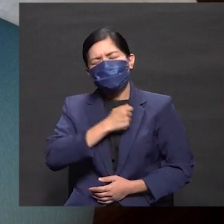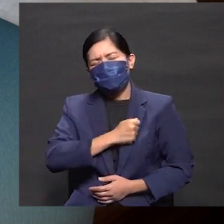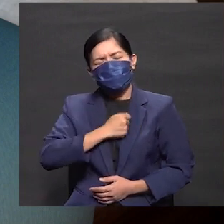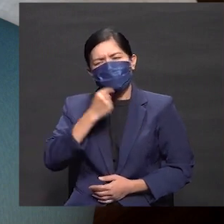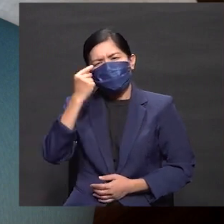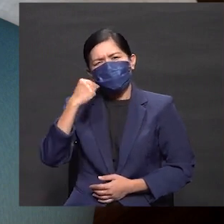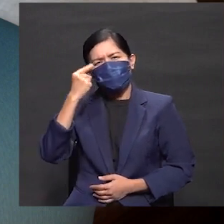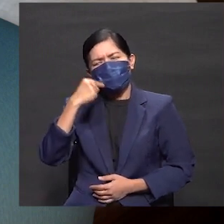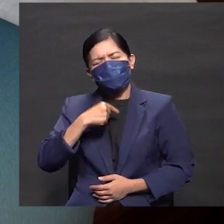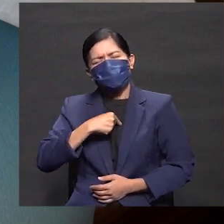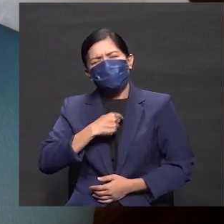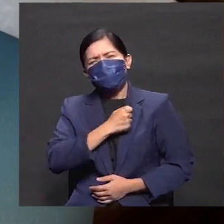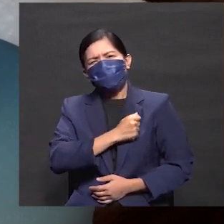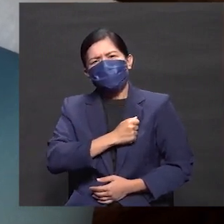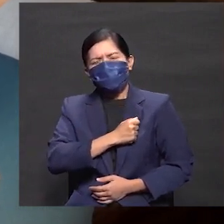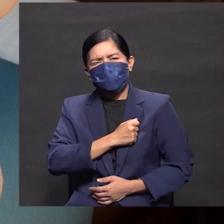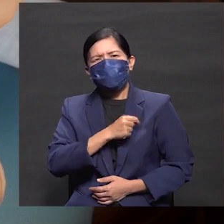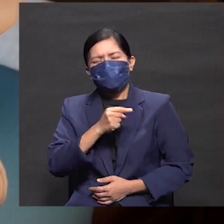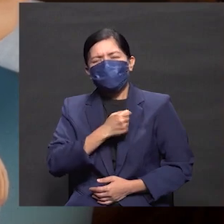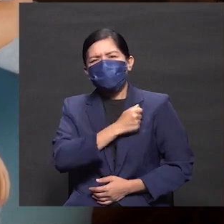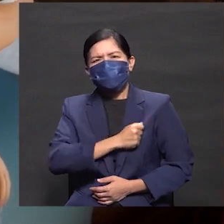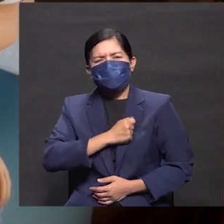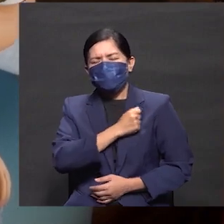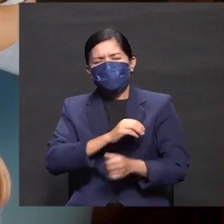สงสารพระสุริโยไทยจังเลย